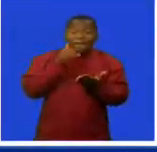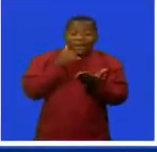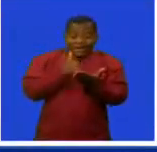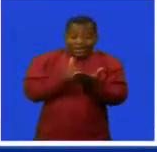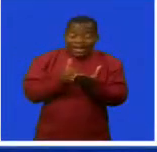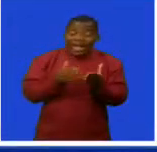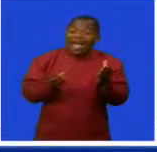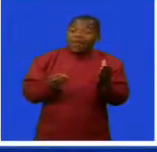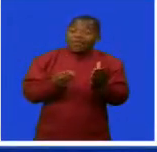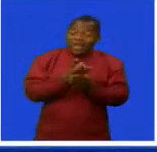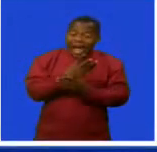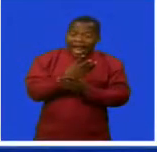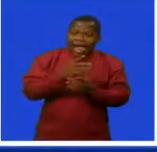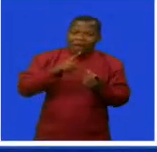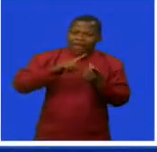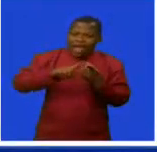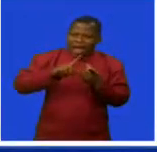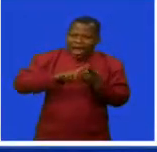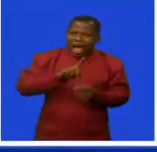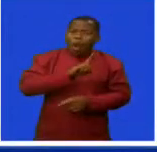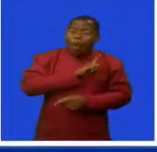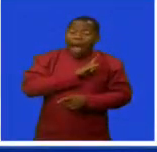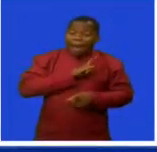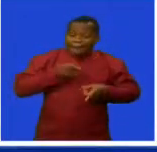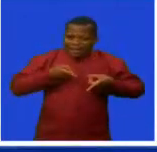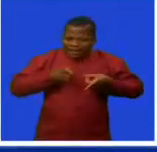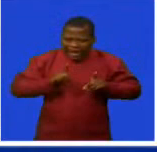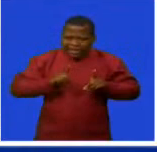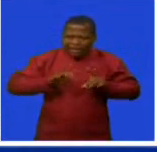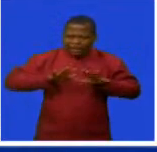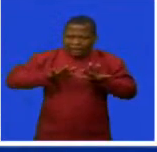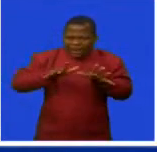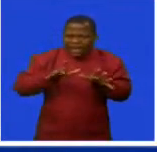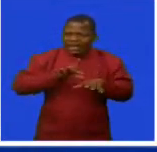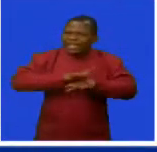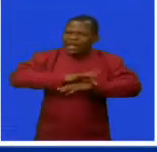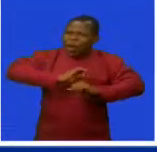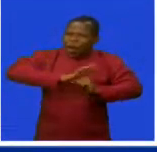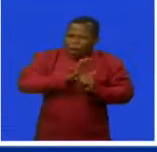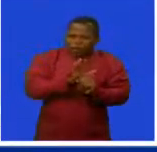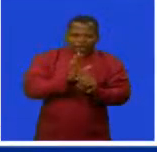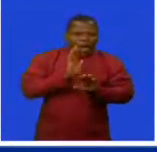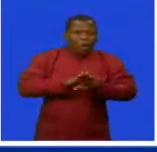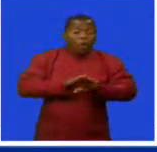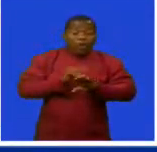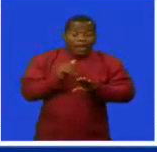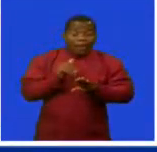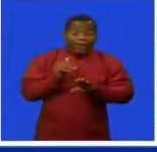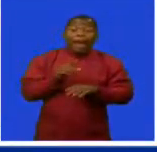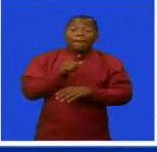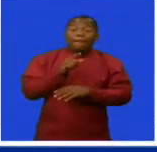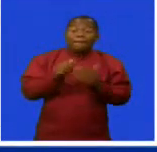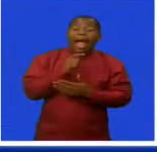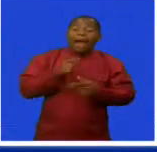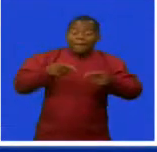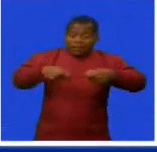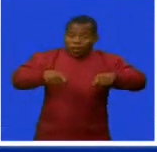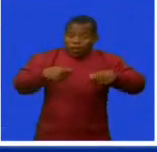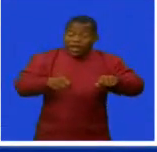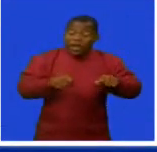njengoba ide-ke bungoti bekwanzisa ligciwane i-corona. Nakumiswa-ke imidlalo ngenyanga yengongoni, lenhlangano-ke